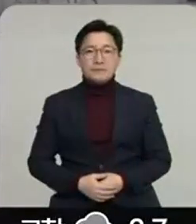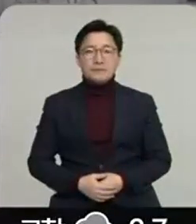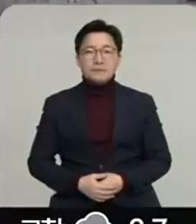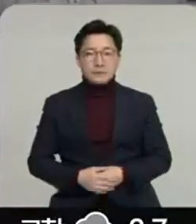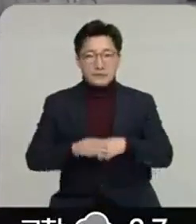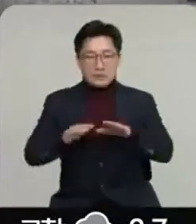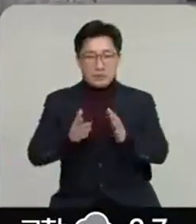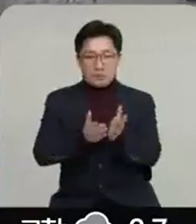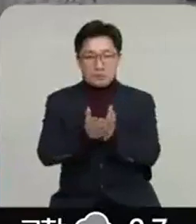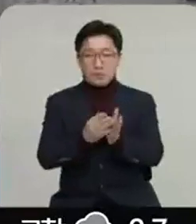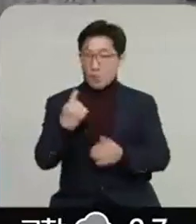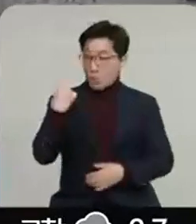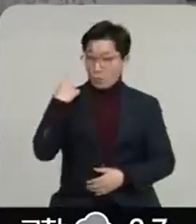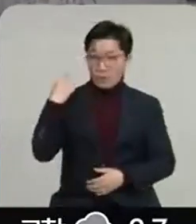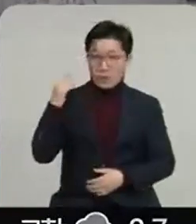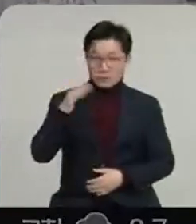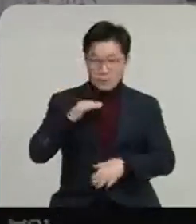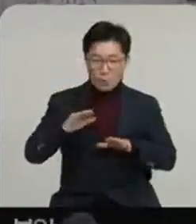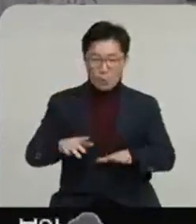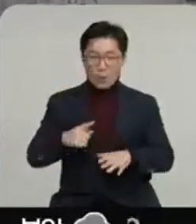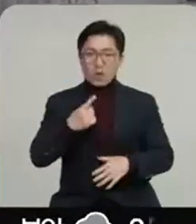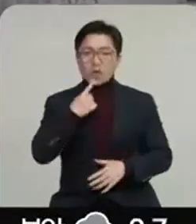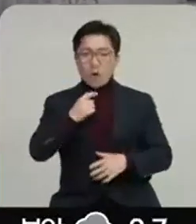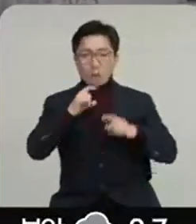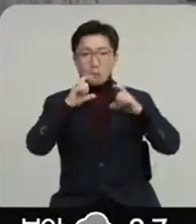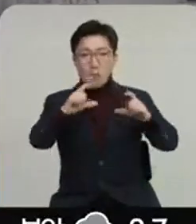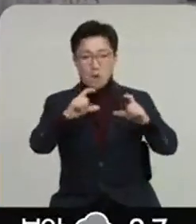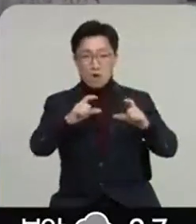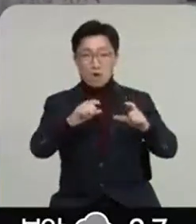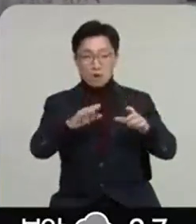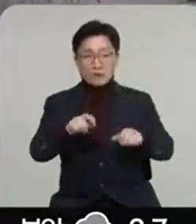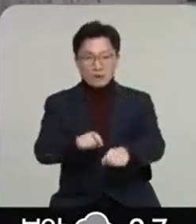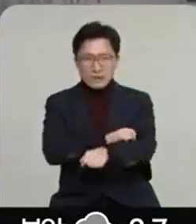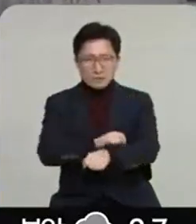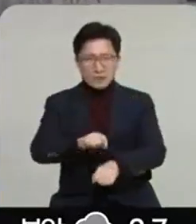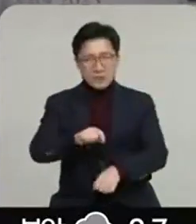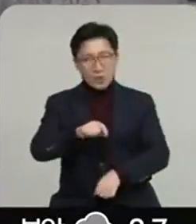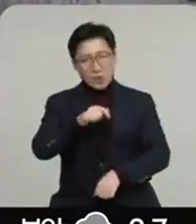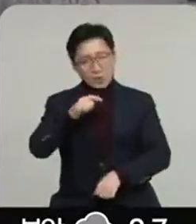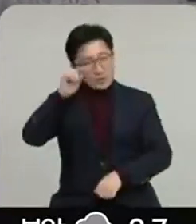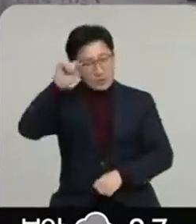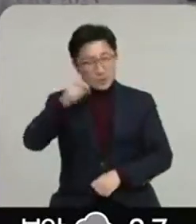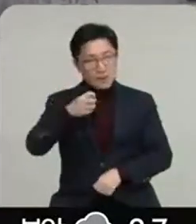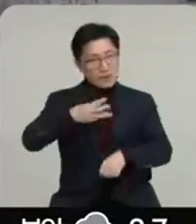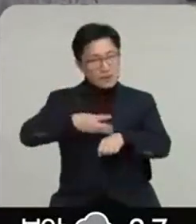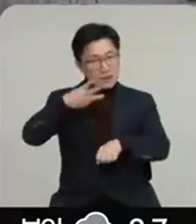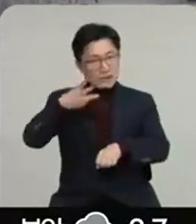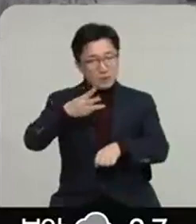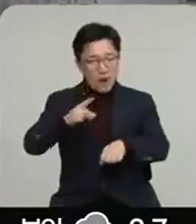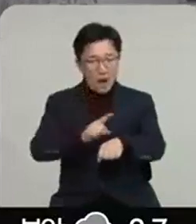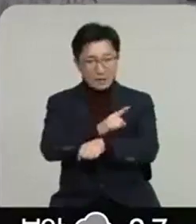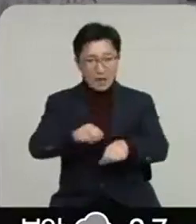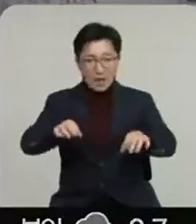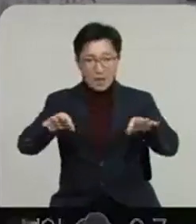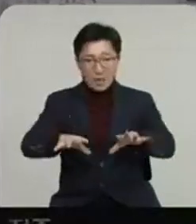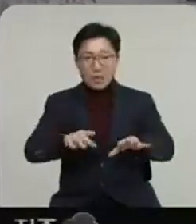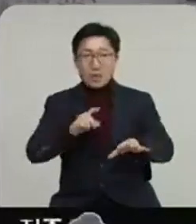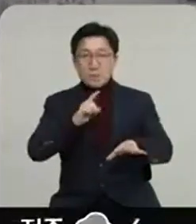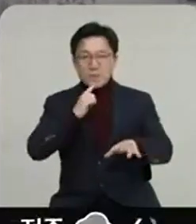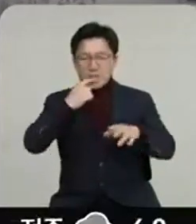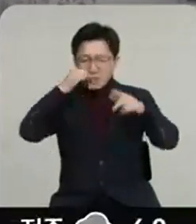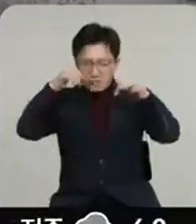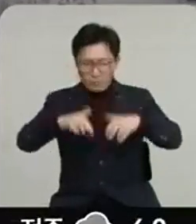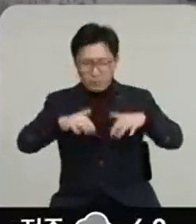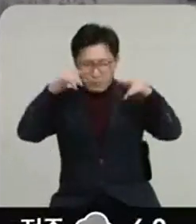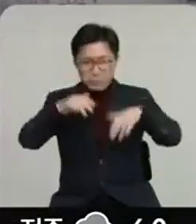네, 군산입니다. 어제부터 대설 경보가 이어지고 있고 특히 새벽 3시 무렵에는 1시간 만에 4cm에 달하는 폭설이